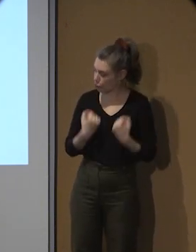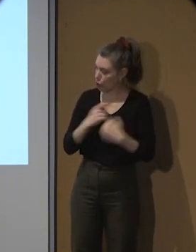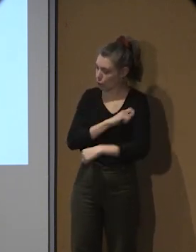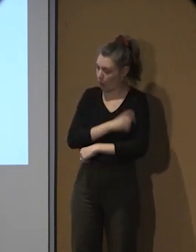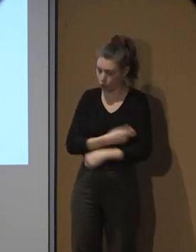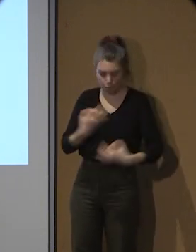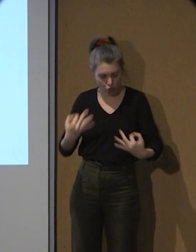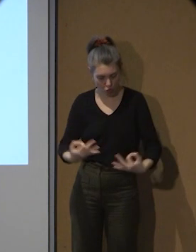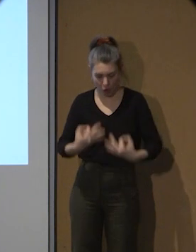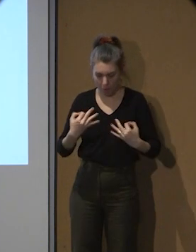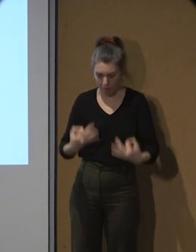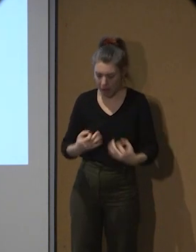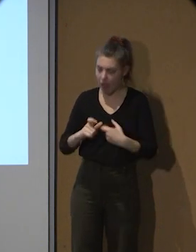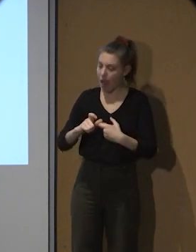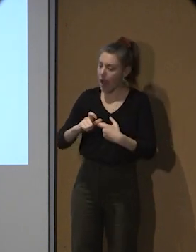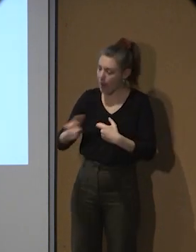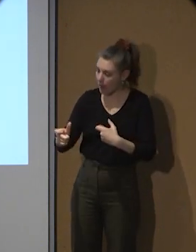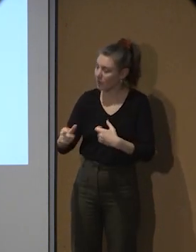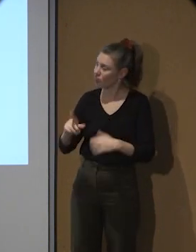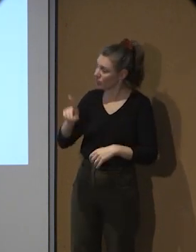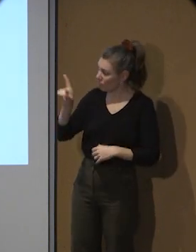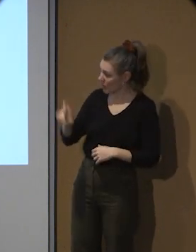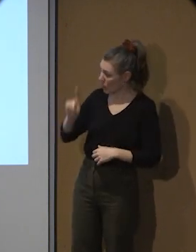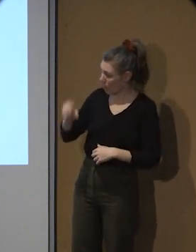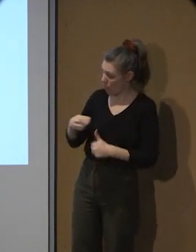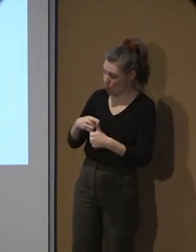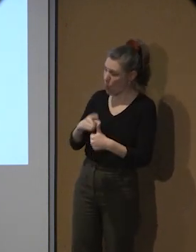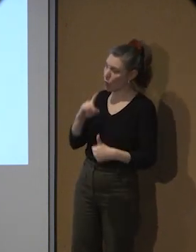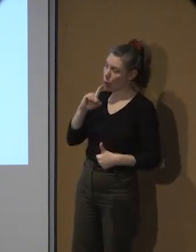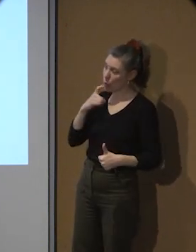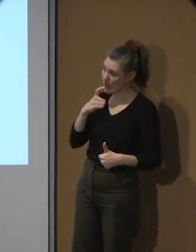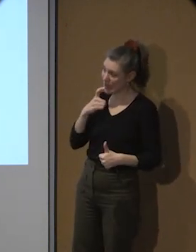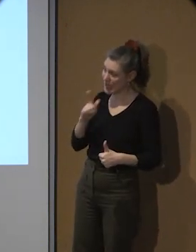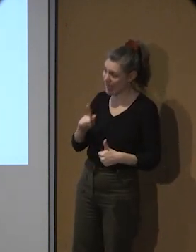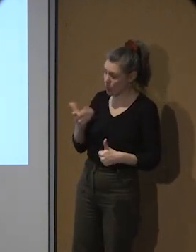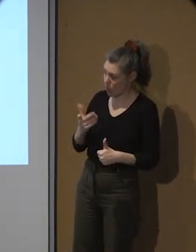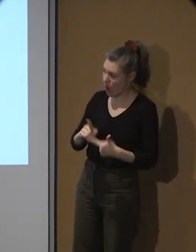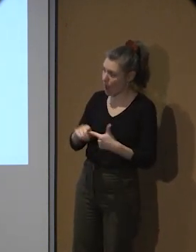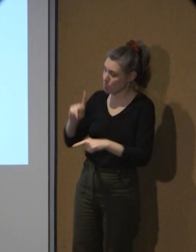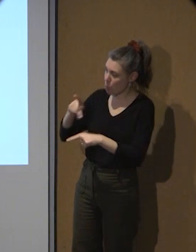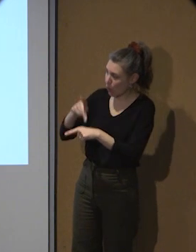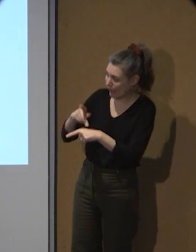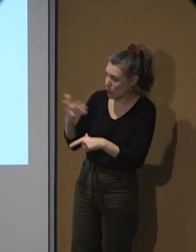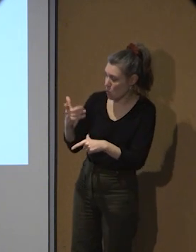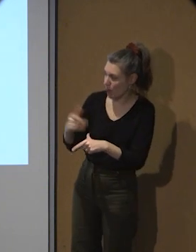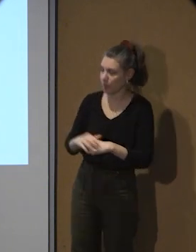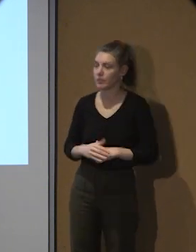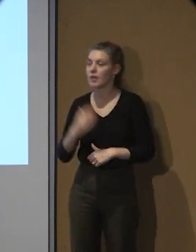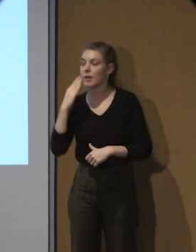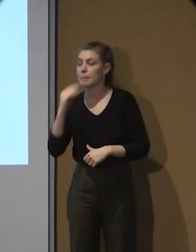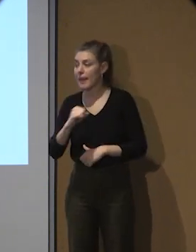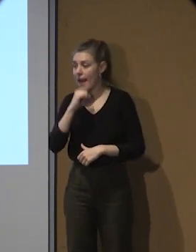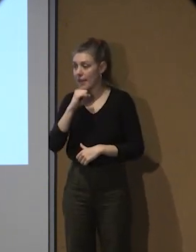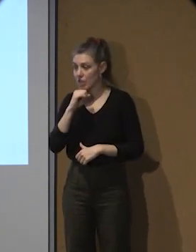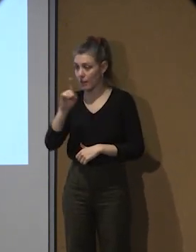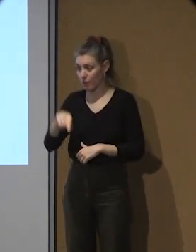dire, quels sont les apports en glucides et en protéines? Alors, donc, chez la personne âgée, on va être sur 60 grammes de